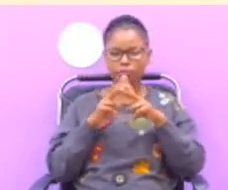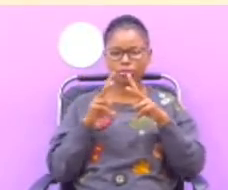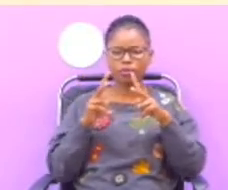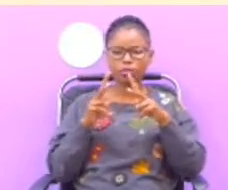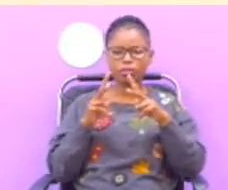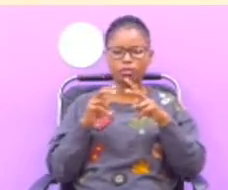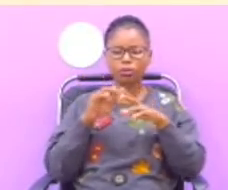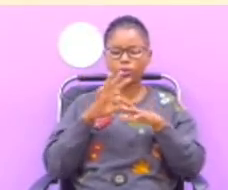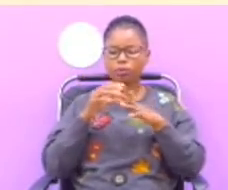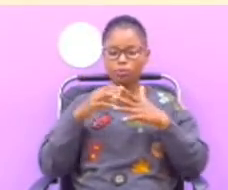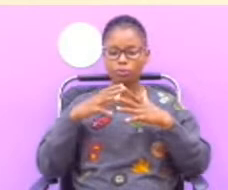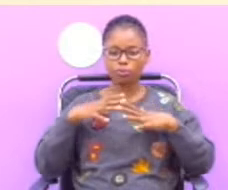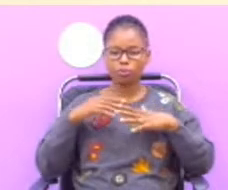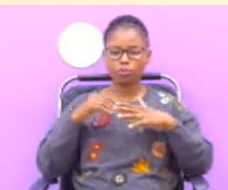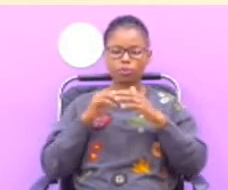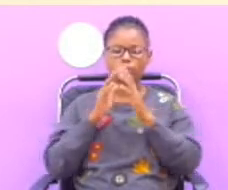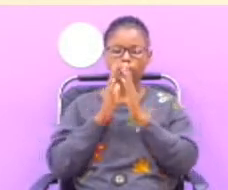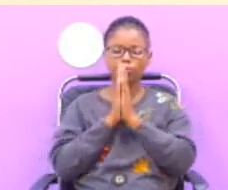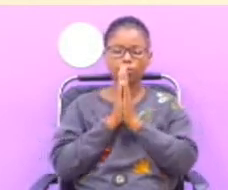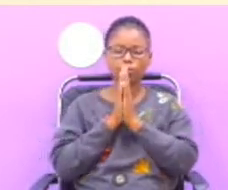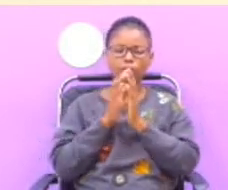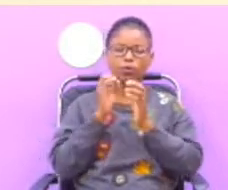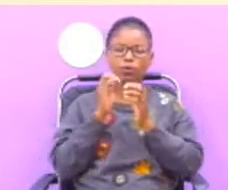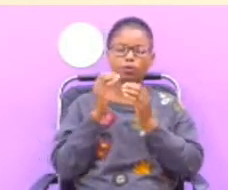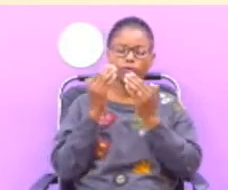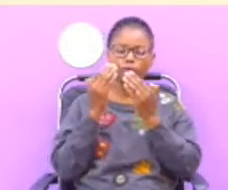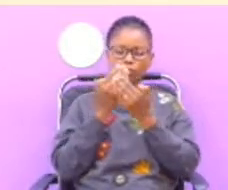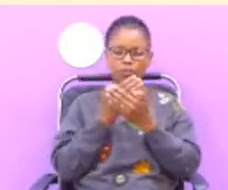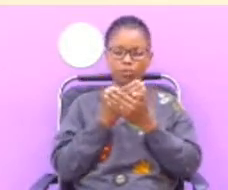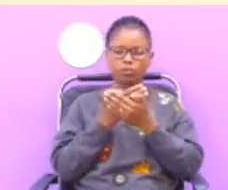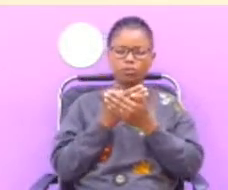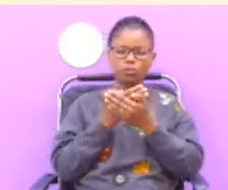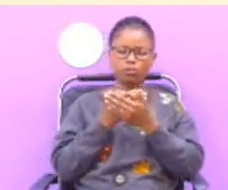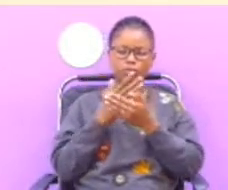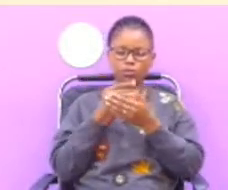aya tuma nao thĩinĩ wa mahoya ma hwainĩ twacokia ngatho nĩ